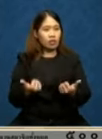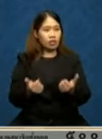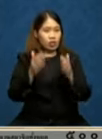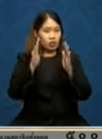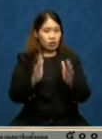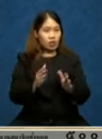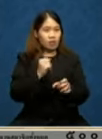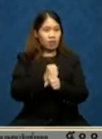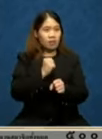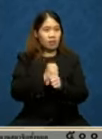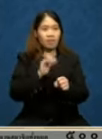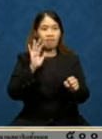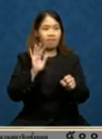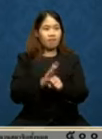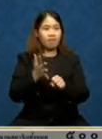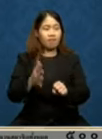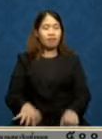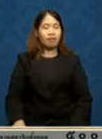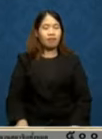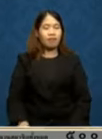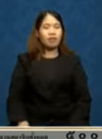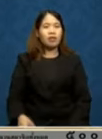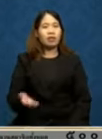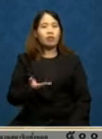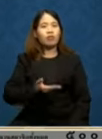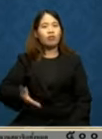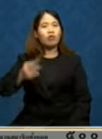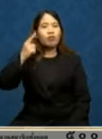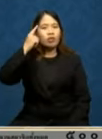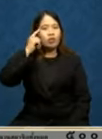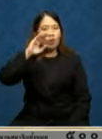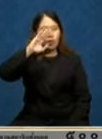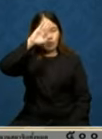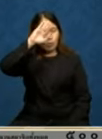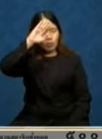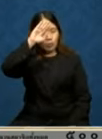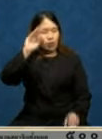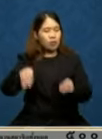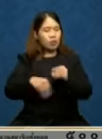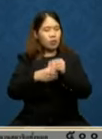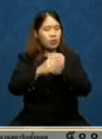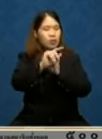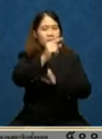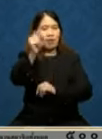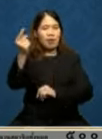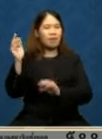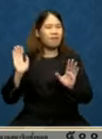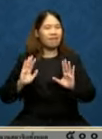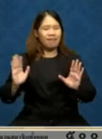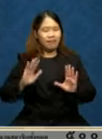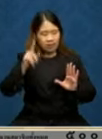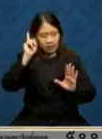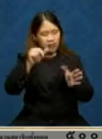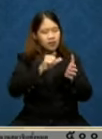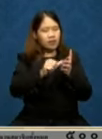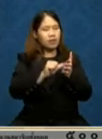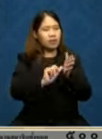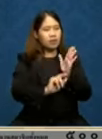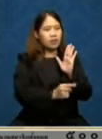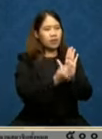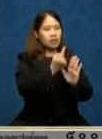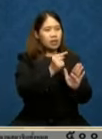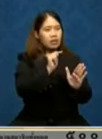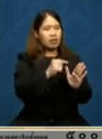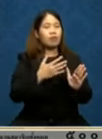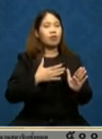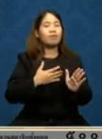ตเวชก็ไม่พออยู่แล้วเราไม่ควรสร้างผู้ป่วยขึ้นมาใหม่ครับเราต้องแก้ไขตั้งแต่ต้นเหตุ